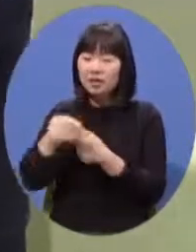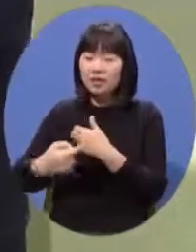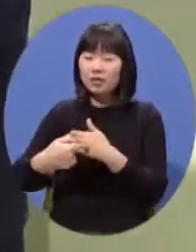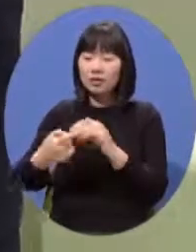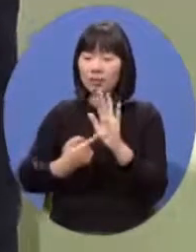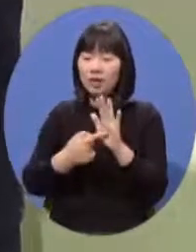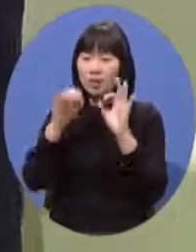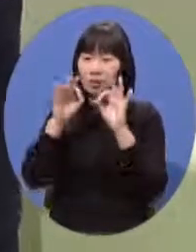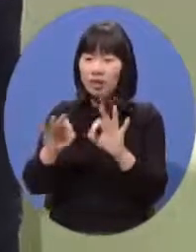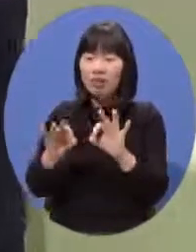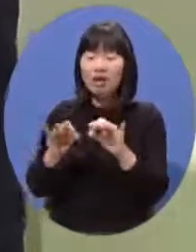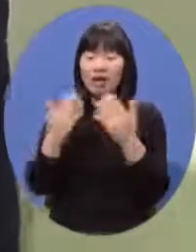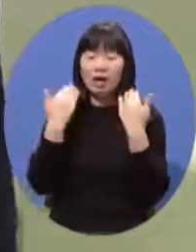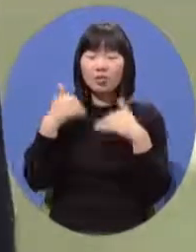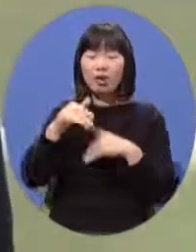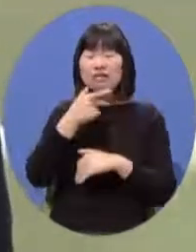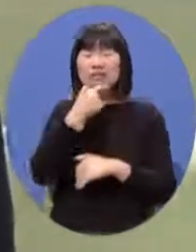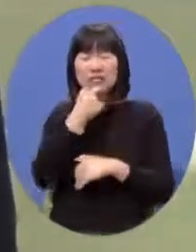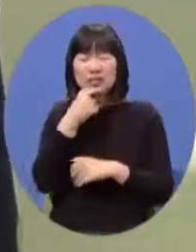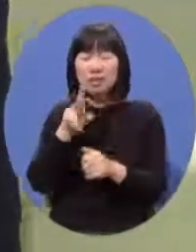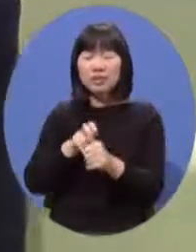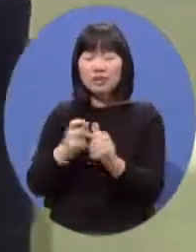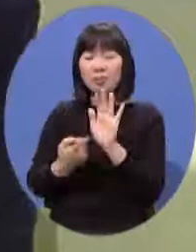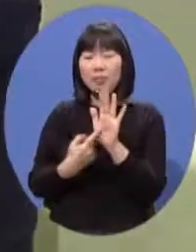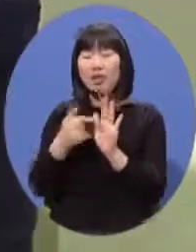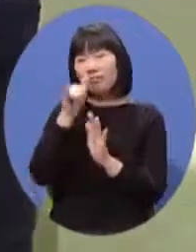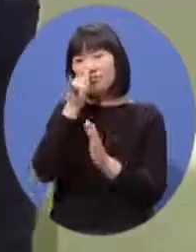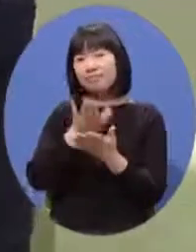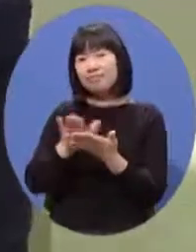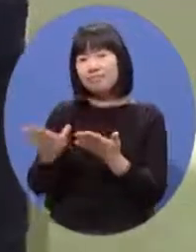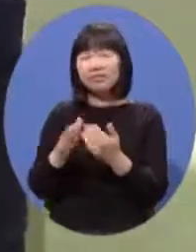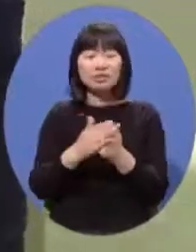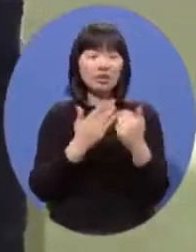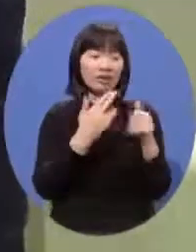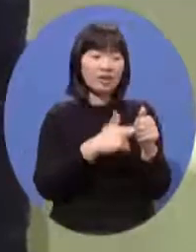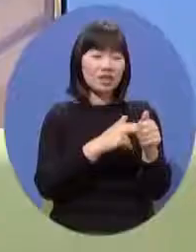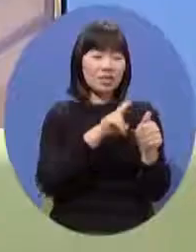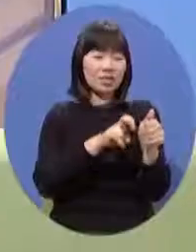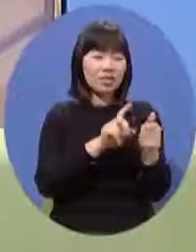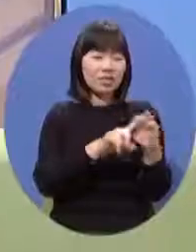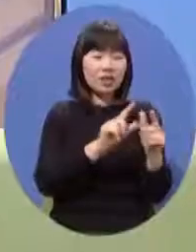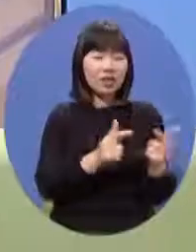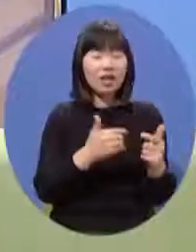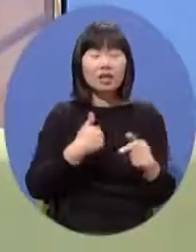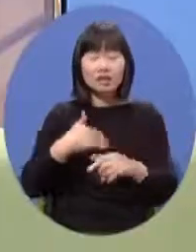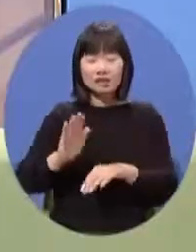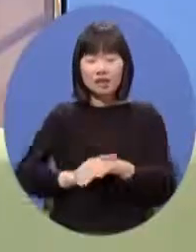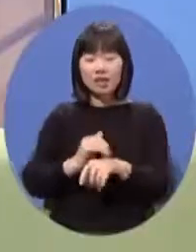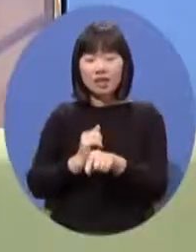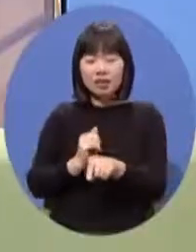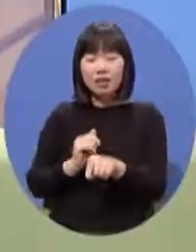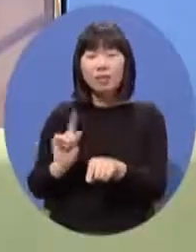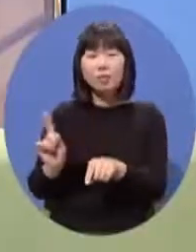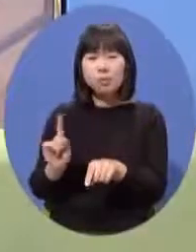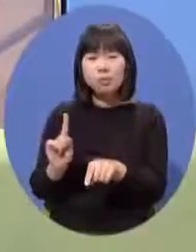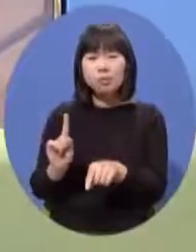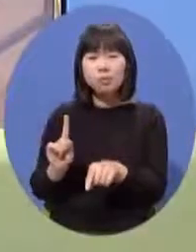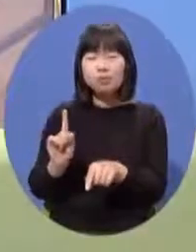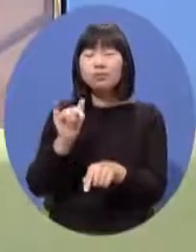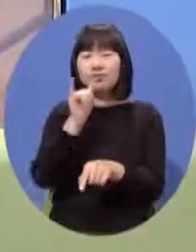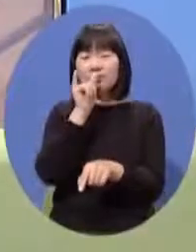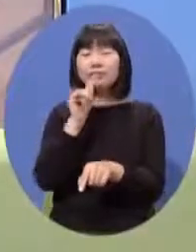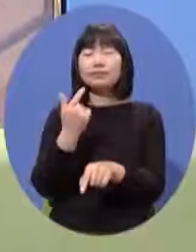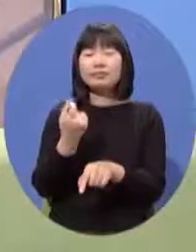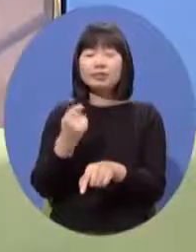표현하는 거는 학교 가기 싫어 이렇게 밉게 표현을 한 거죠. 선생님이 미운 게 아니라 내가 잘못 한 게 뭐가 그렇지